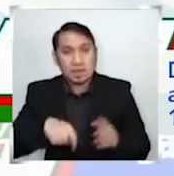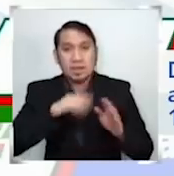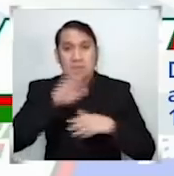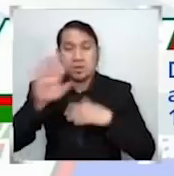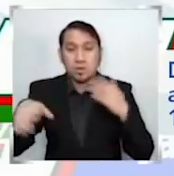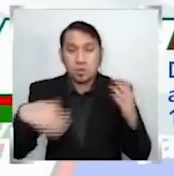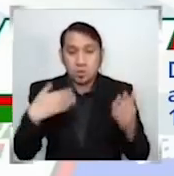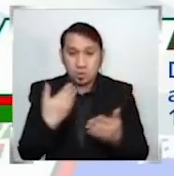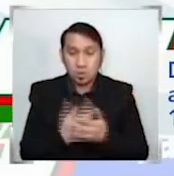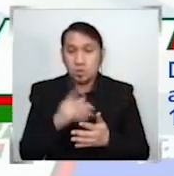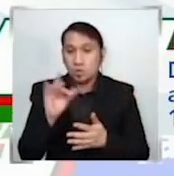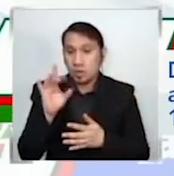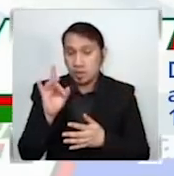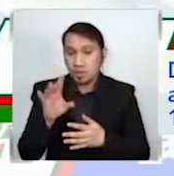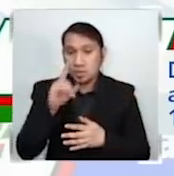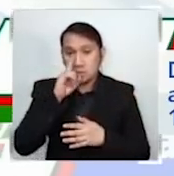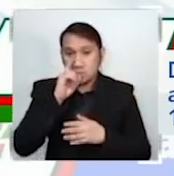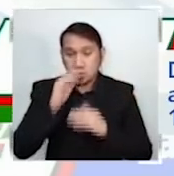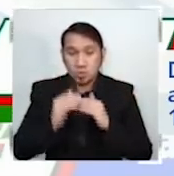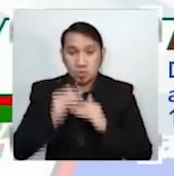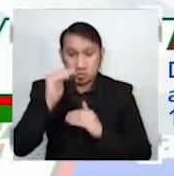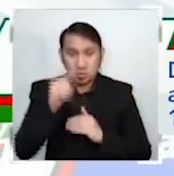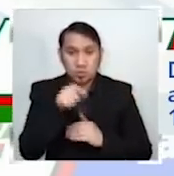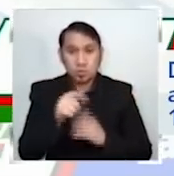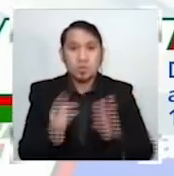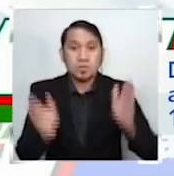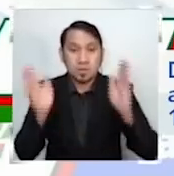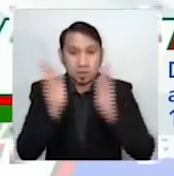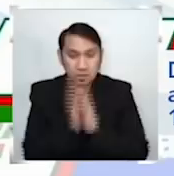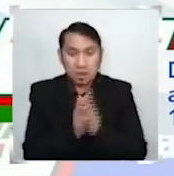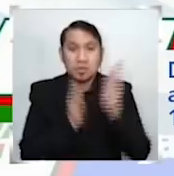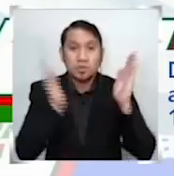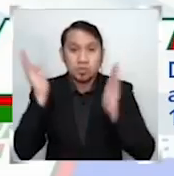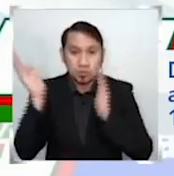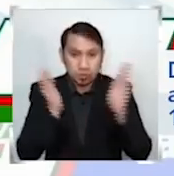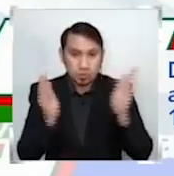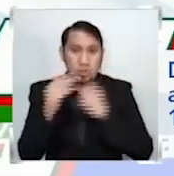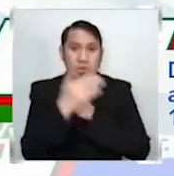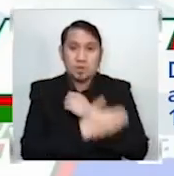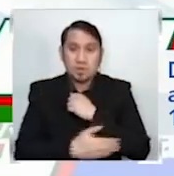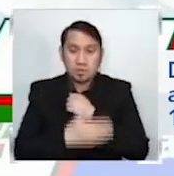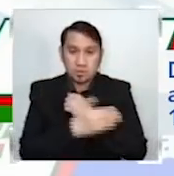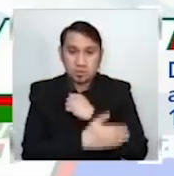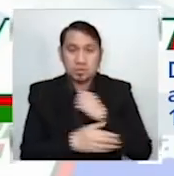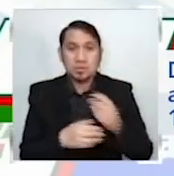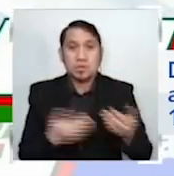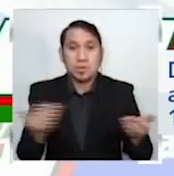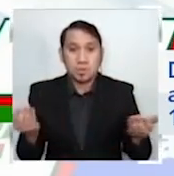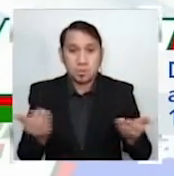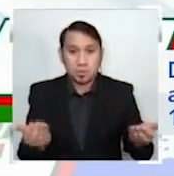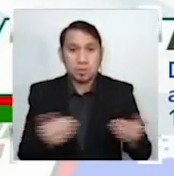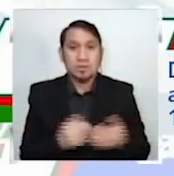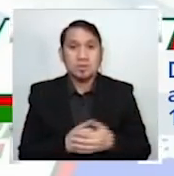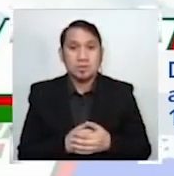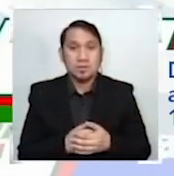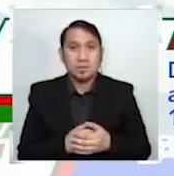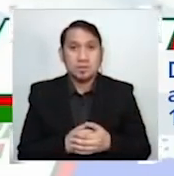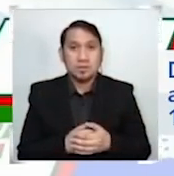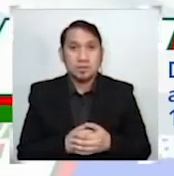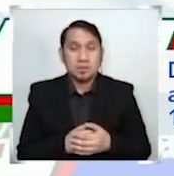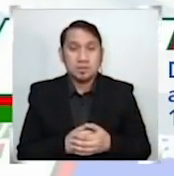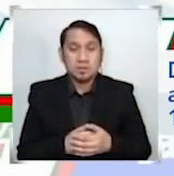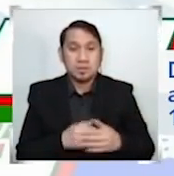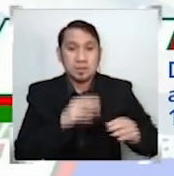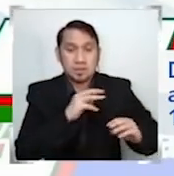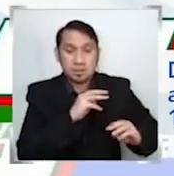ating 18 years old, you will be asked to serve our country doon sa ating armed